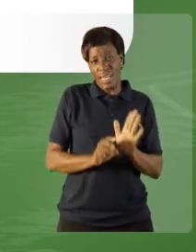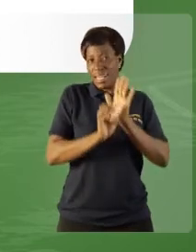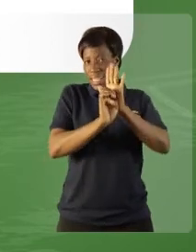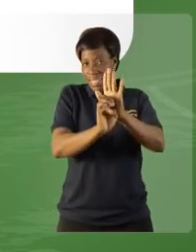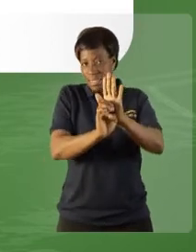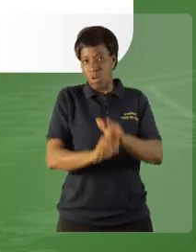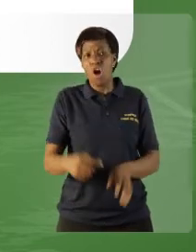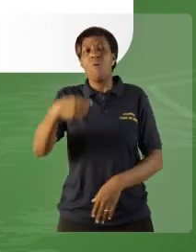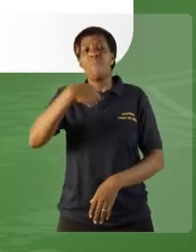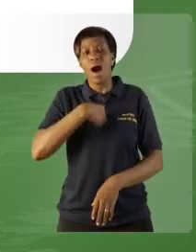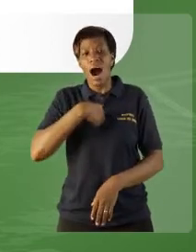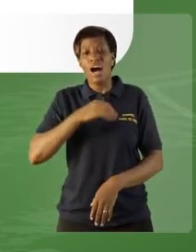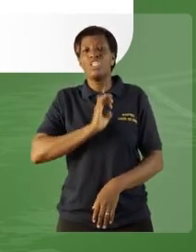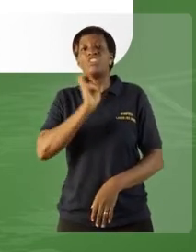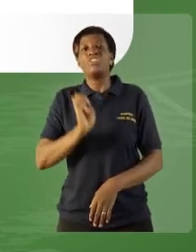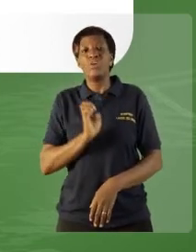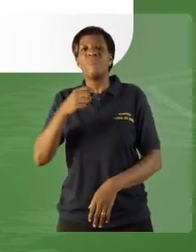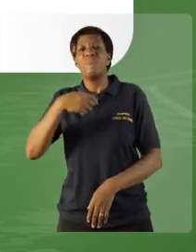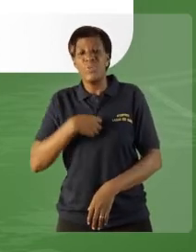moi, je me lave.